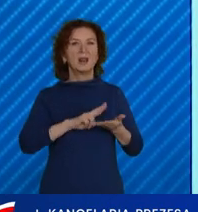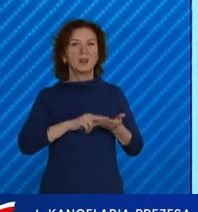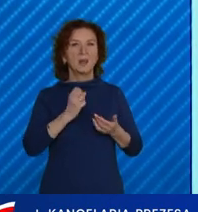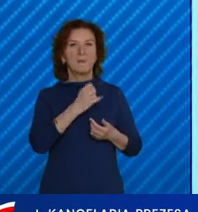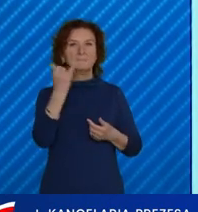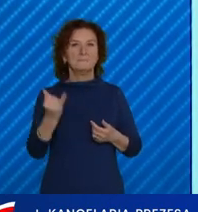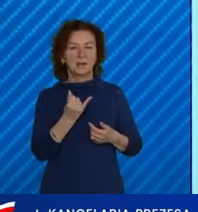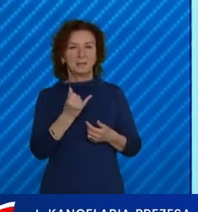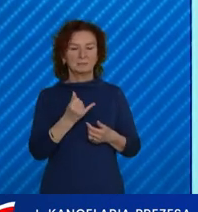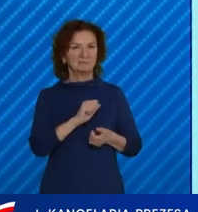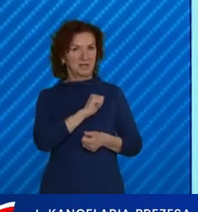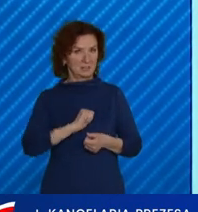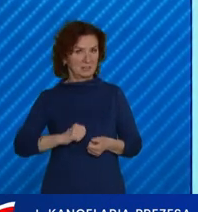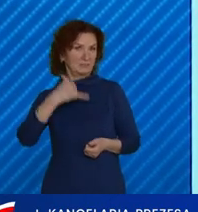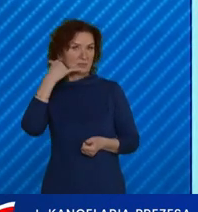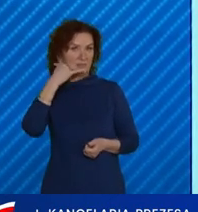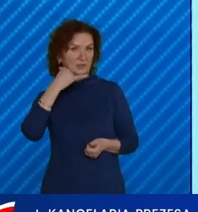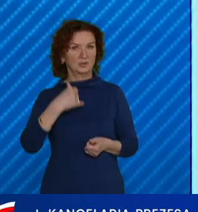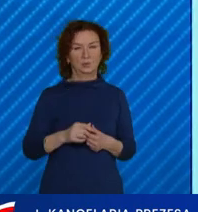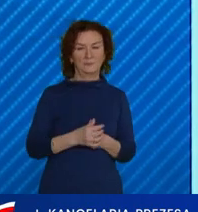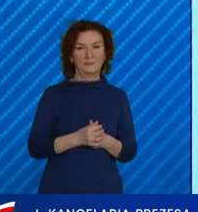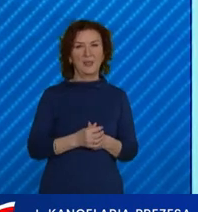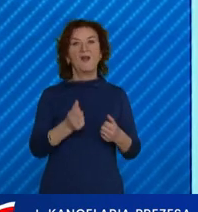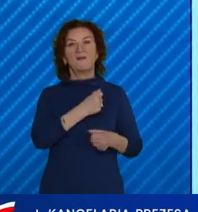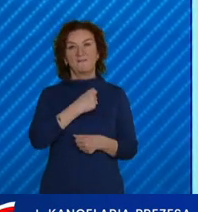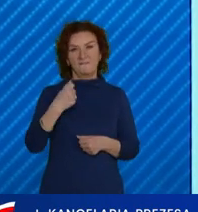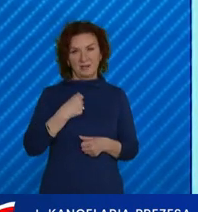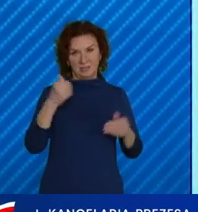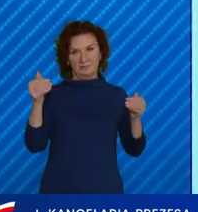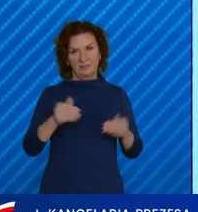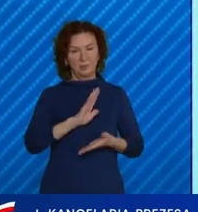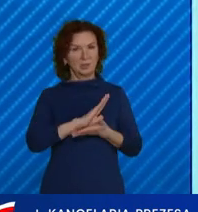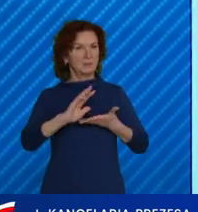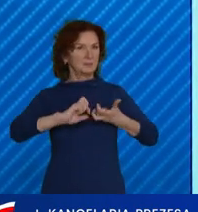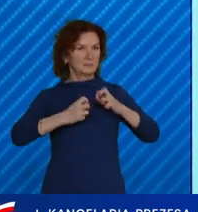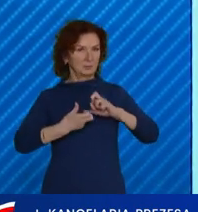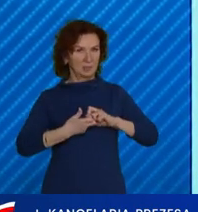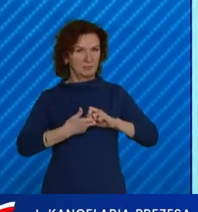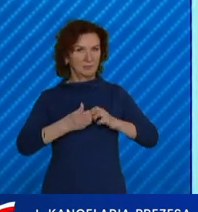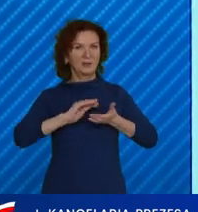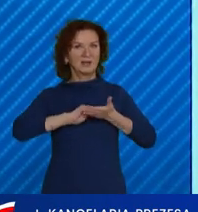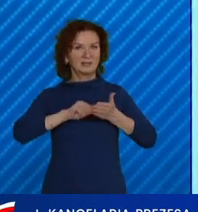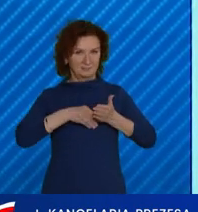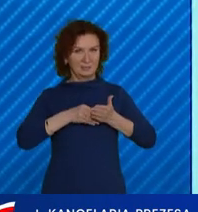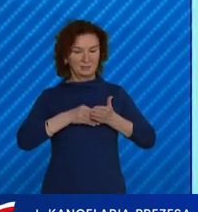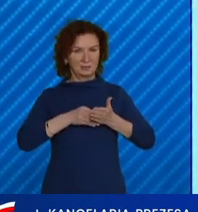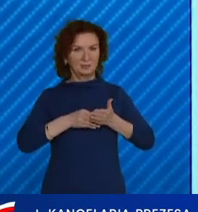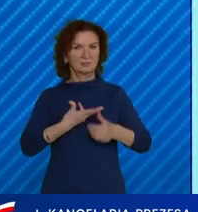rano przez infolinię, weryfikując to. W Warszawie można bez większych problemów zapisać się jeszcze na szczepienie w